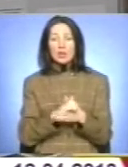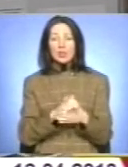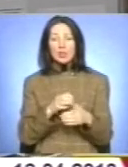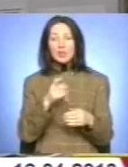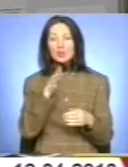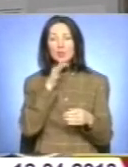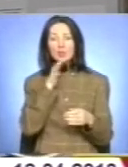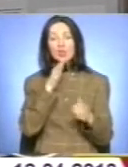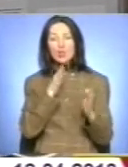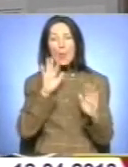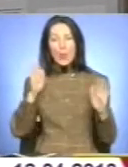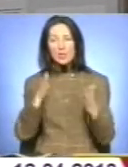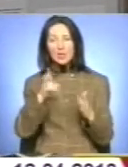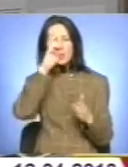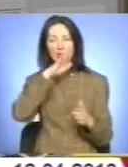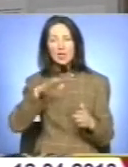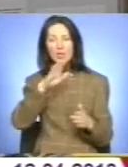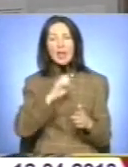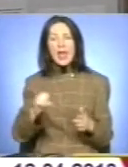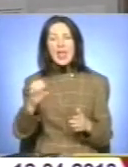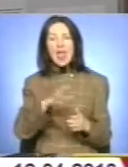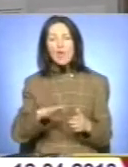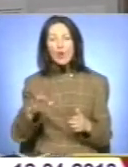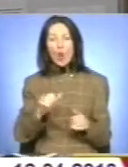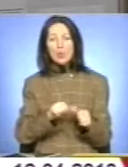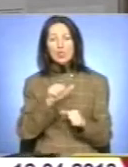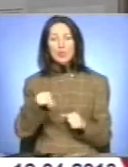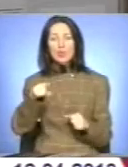В країнах Європи, це, зокрема, в